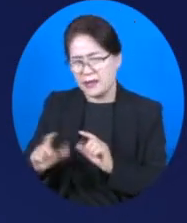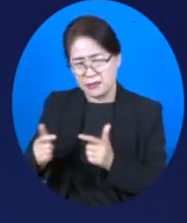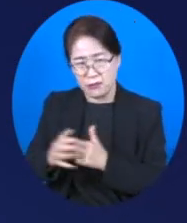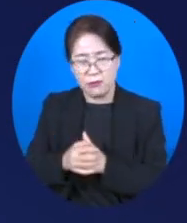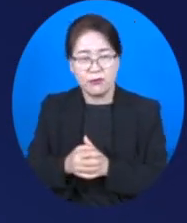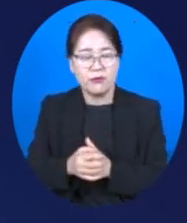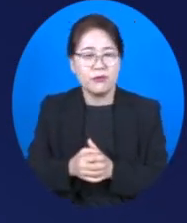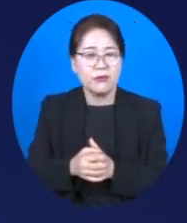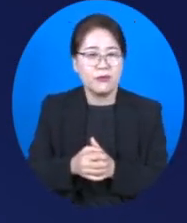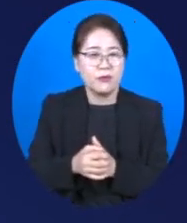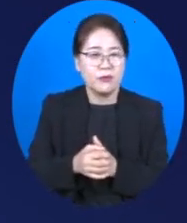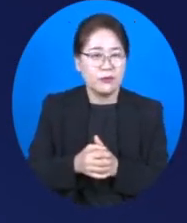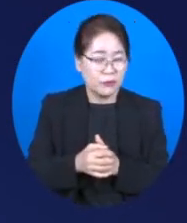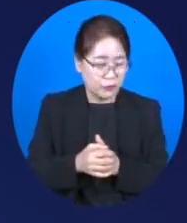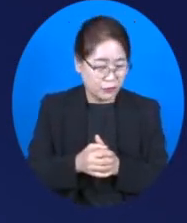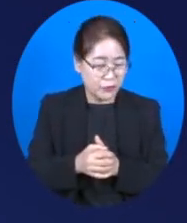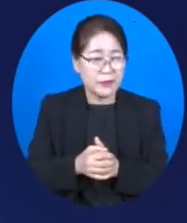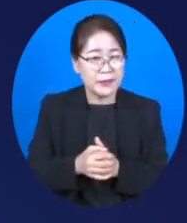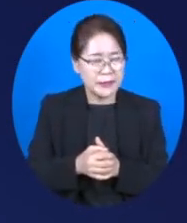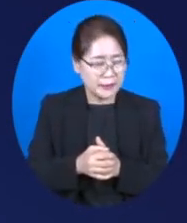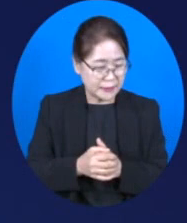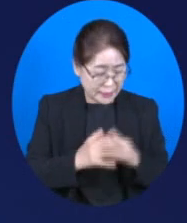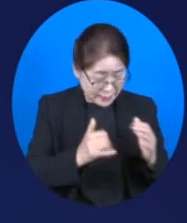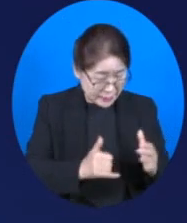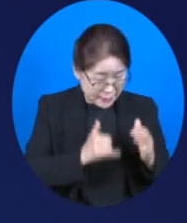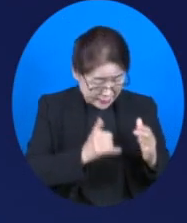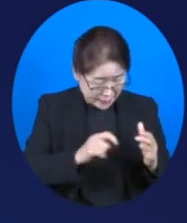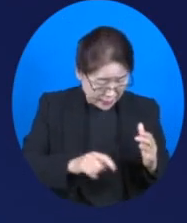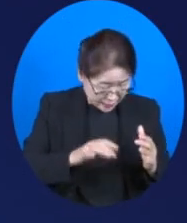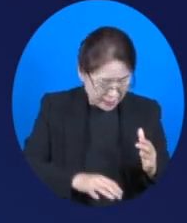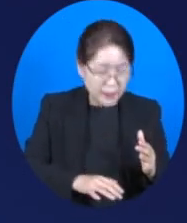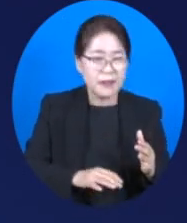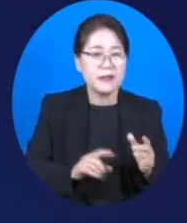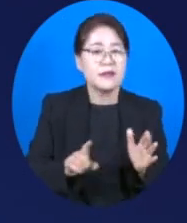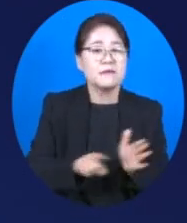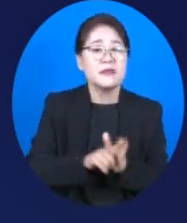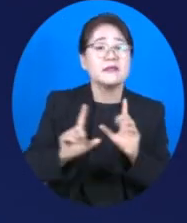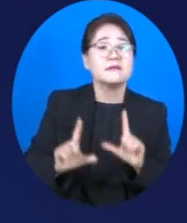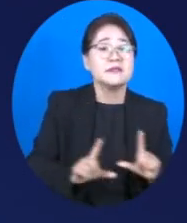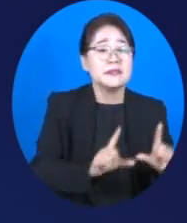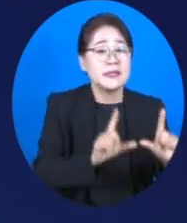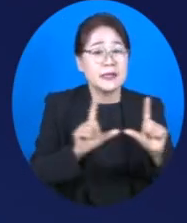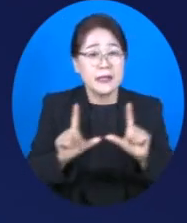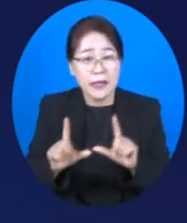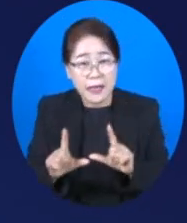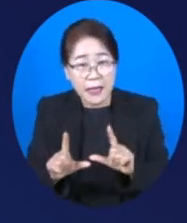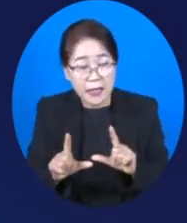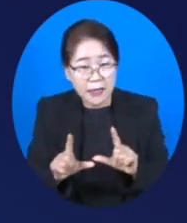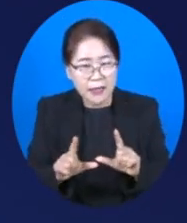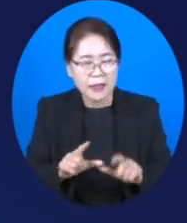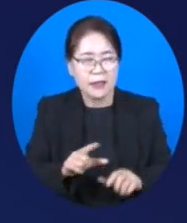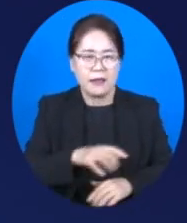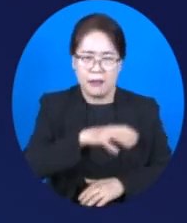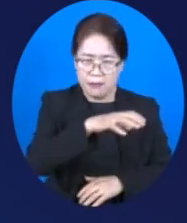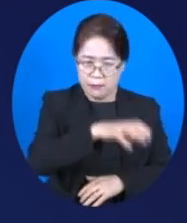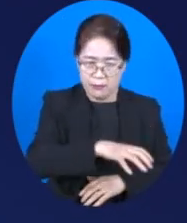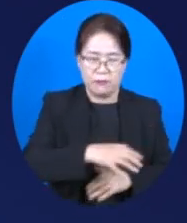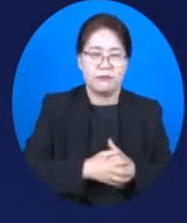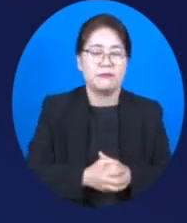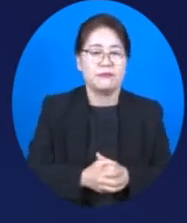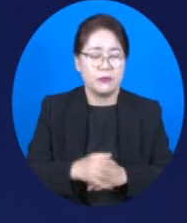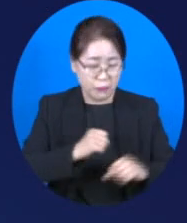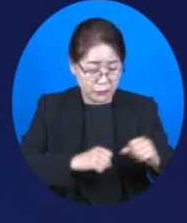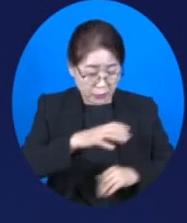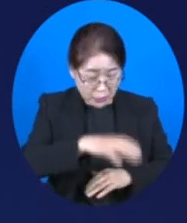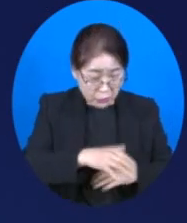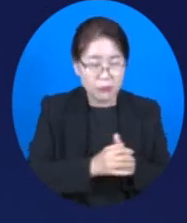우리의 신앙생활의 무대는 세상입니다. 세상이 우리의 신앙생활의 무대입니다.